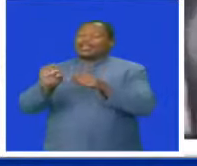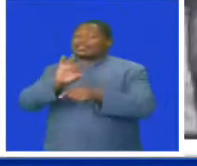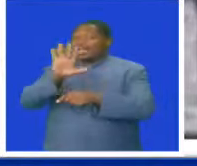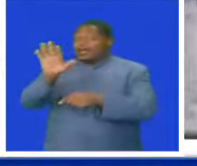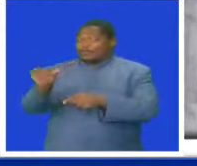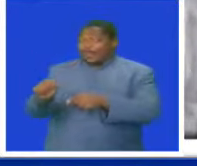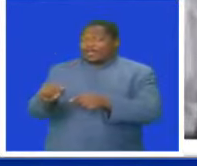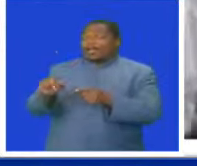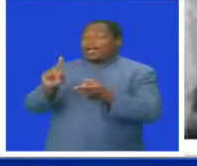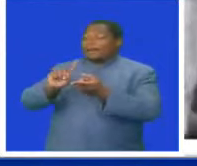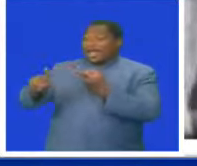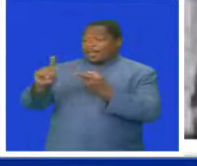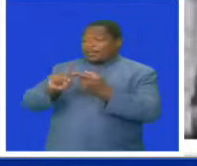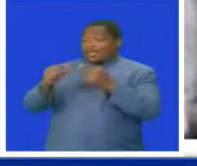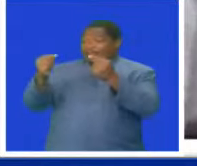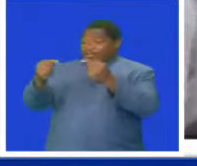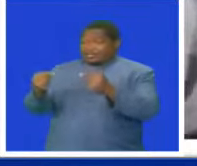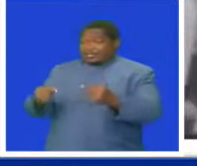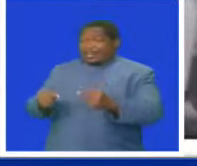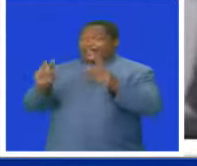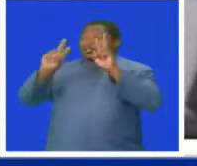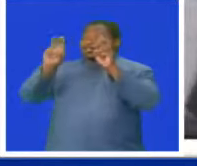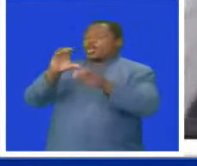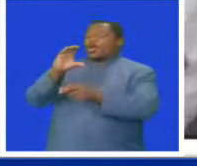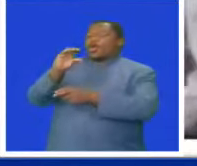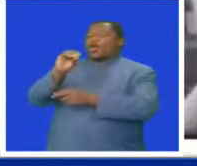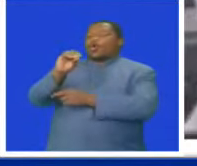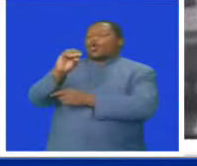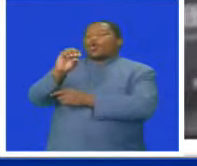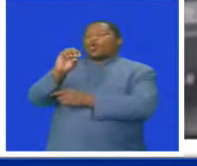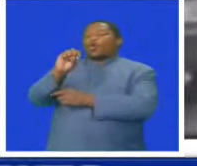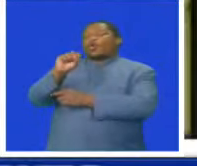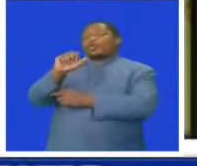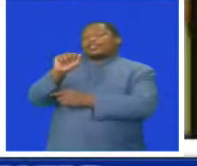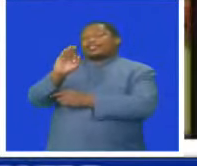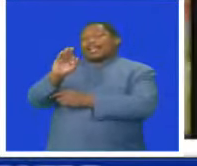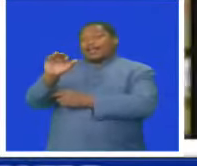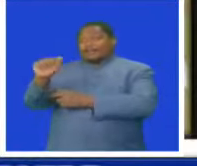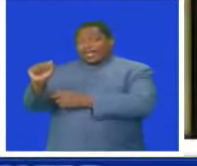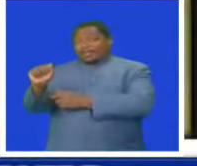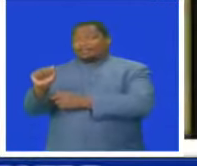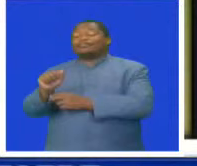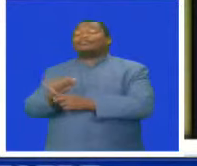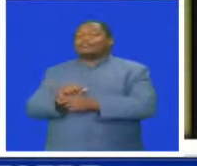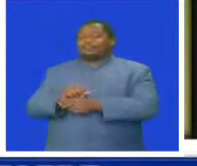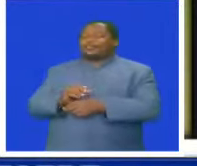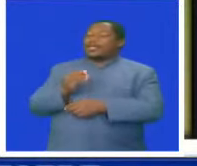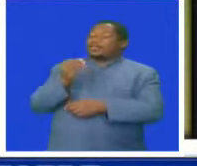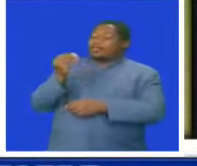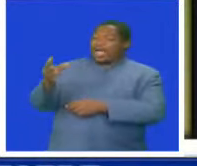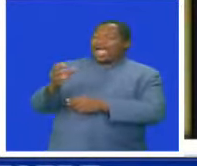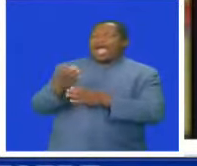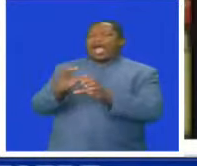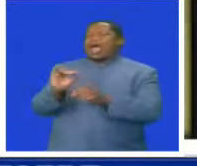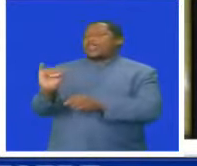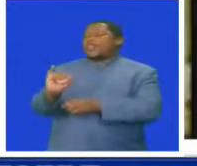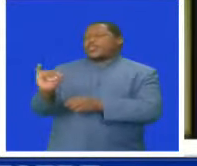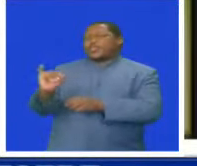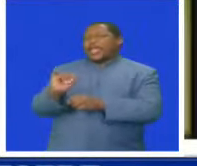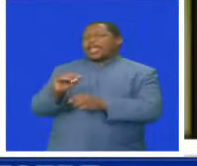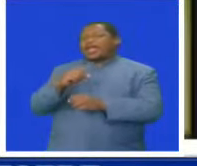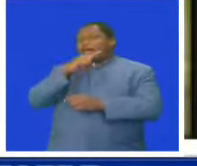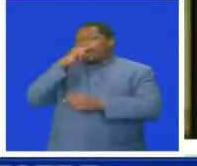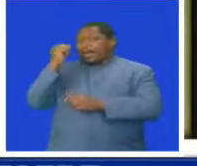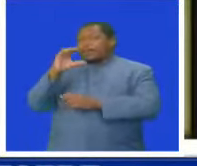lelikhethelwe lakhona kuncoba munye umdlalo walo neComoros kanti belakhala phansi kuNingizimu Afrika kanye neAngola lokalibona liqhethelwe